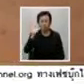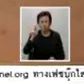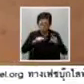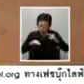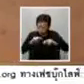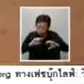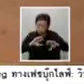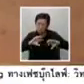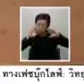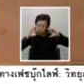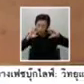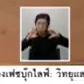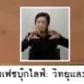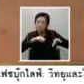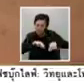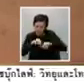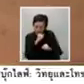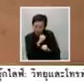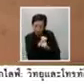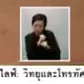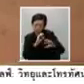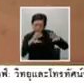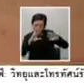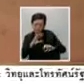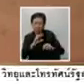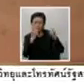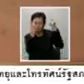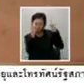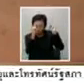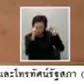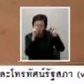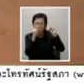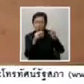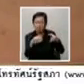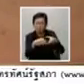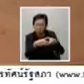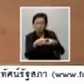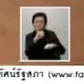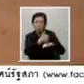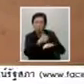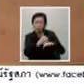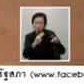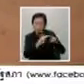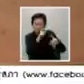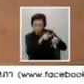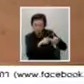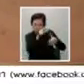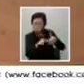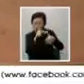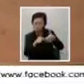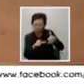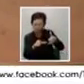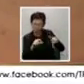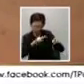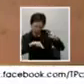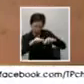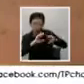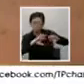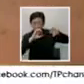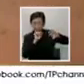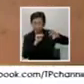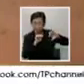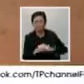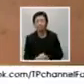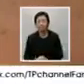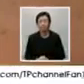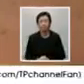จการบริหารราชการแผ่นดินของนายกรัฐมนตรีและรัฐมนตรีเป็นรายบุคคลฉะนั้นเรื่องที่จะน